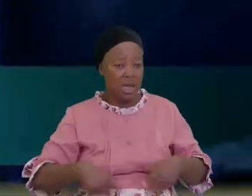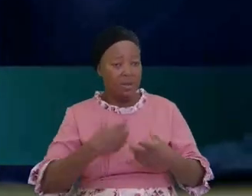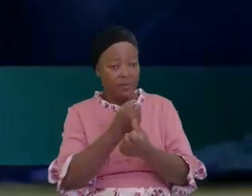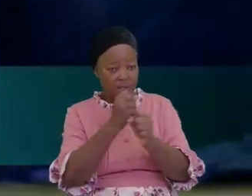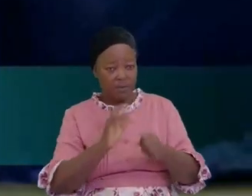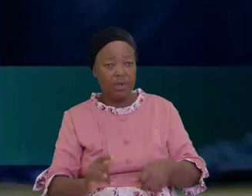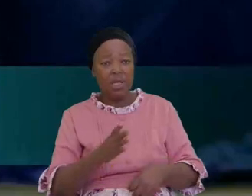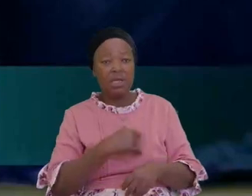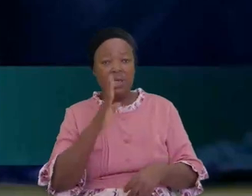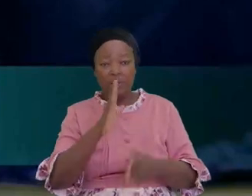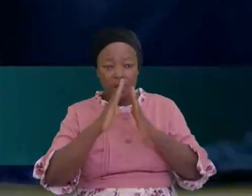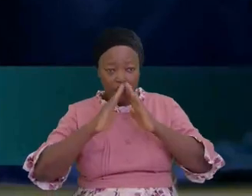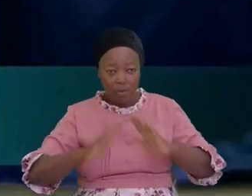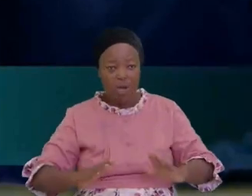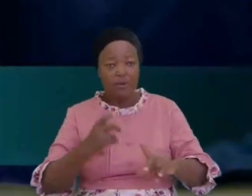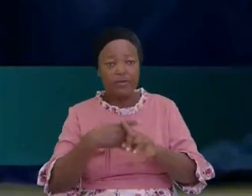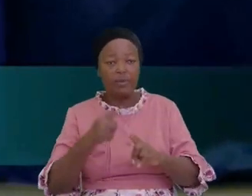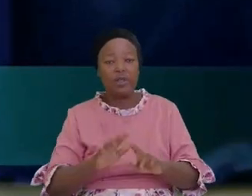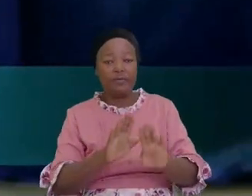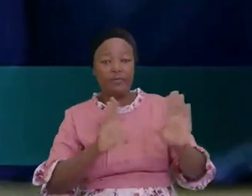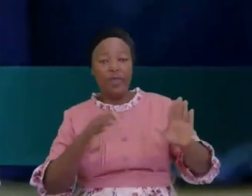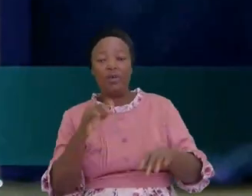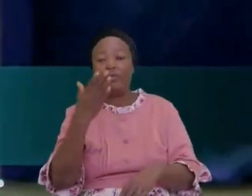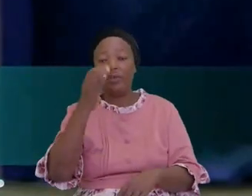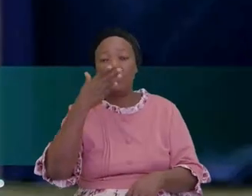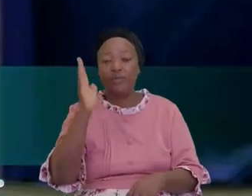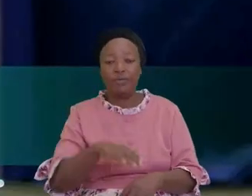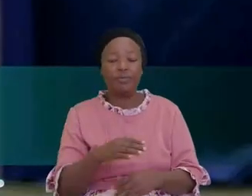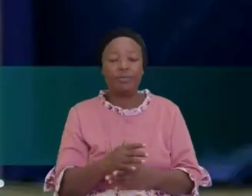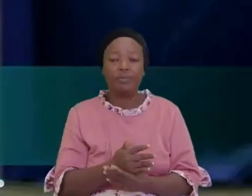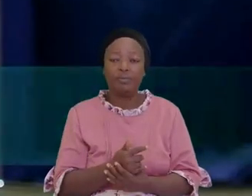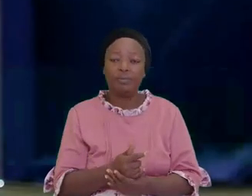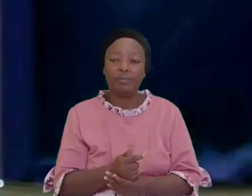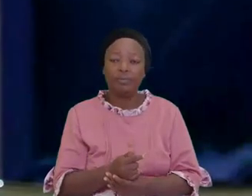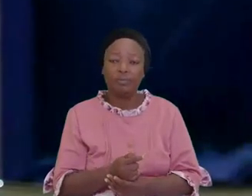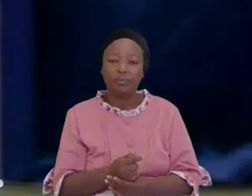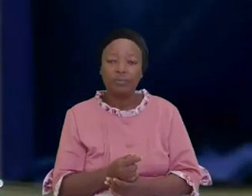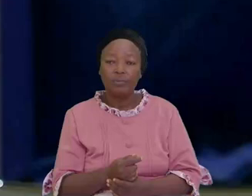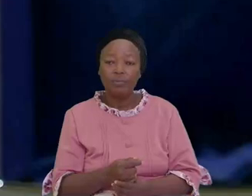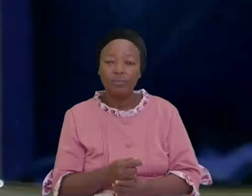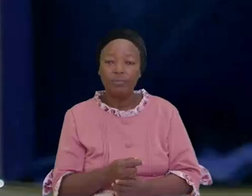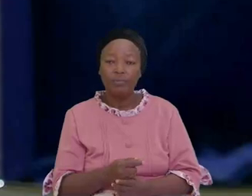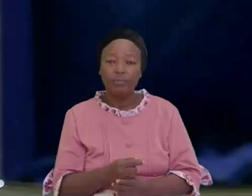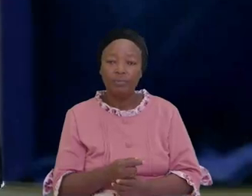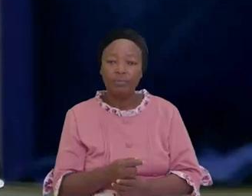assurance. Il vivra tranquille sans craindre aucun mal.